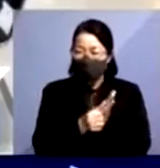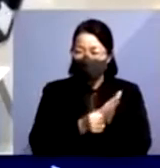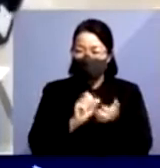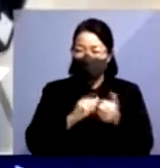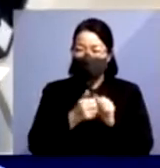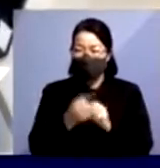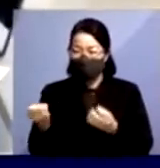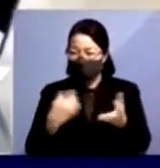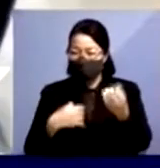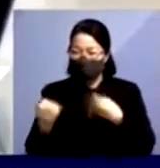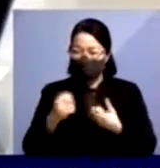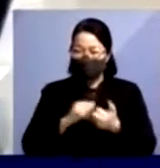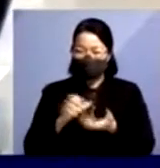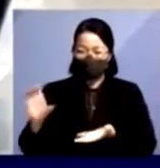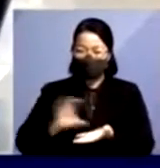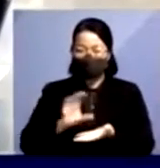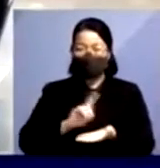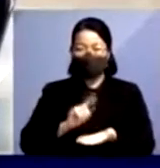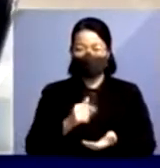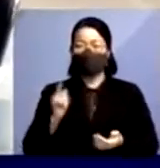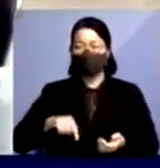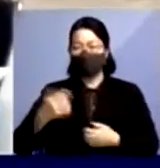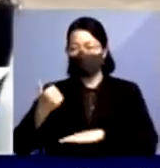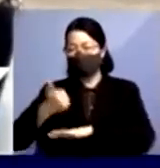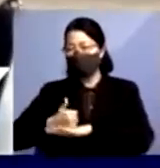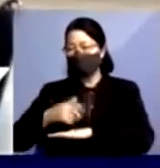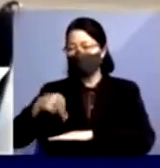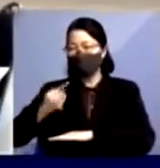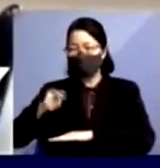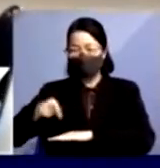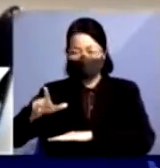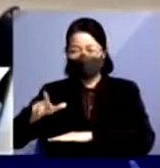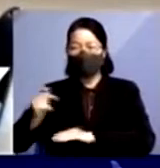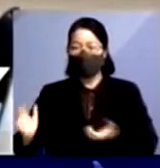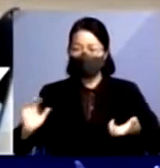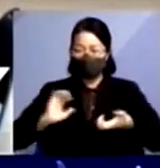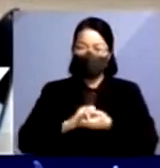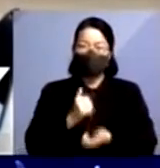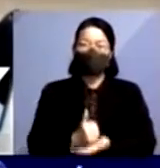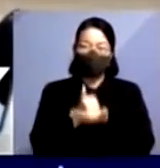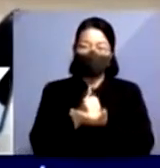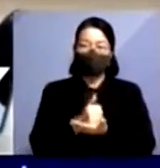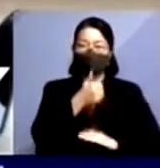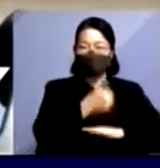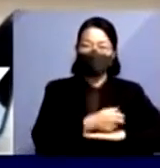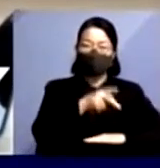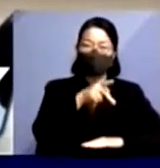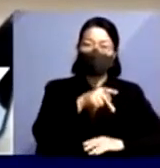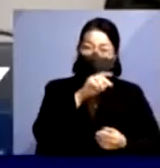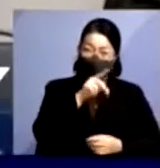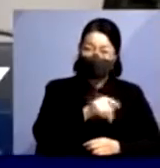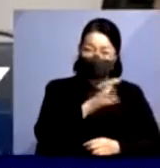บังคับการการป้องกันและบรรเทาสาธารณภัยด้วยระบบซูมร่วมกันกับจังหวัดพิษณุโลกแล้วก็ทั้ง9อำเภอ